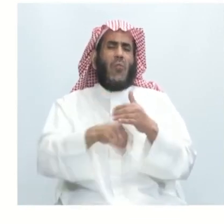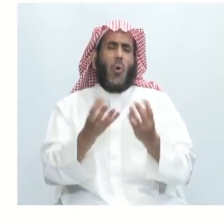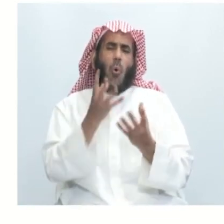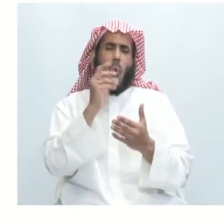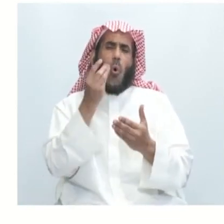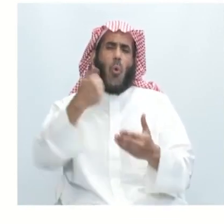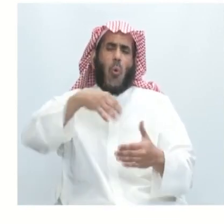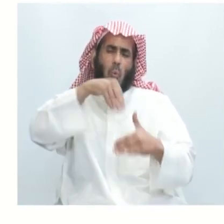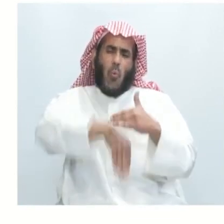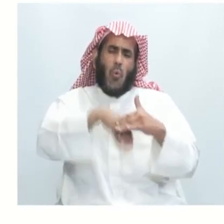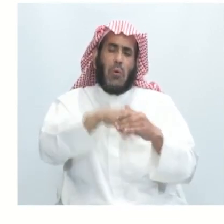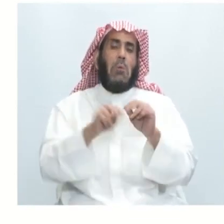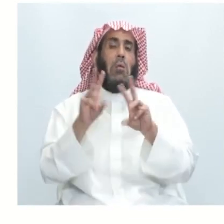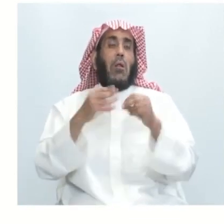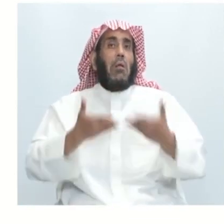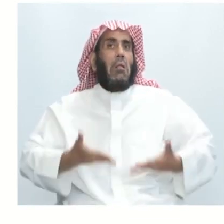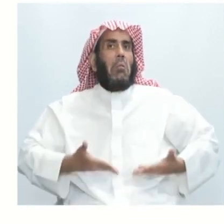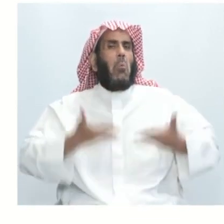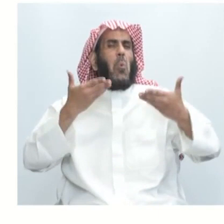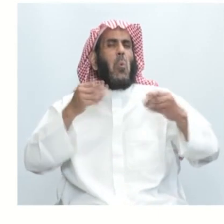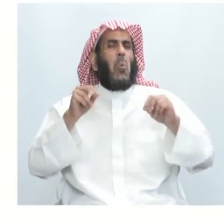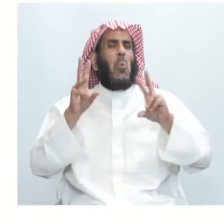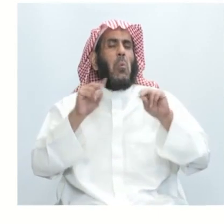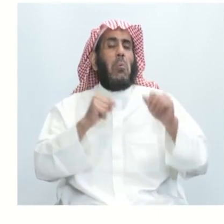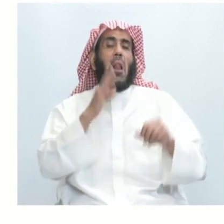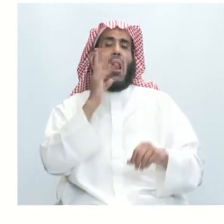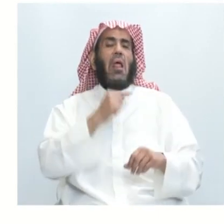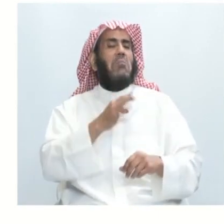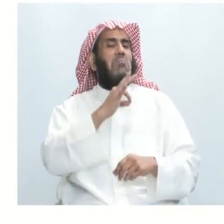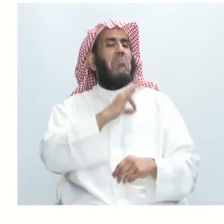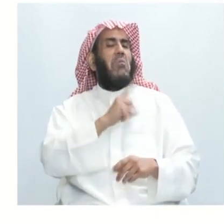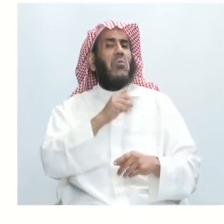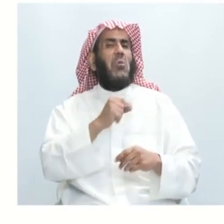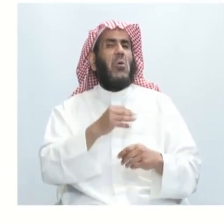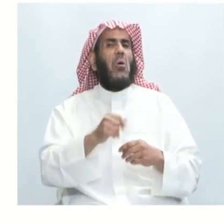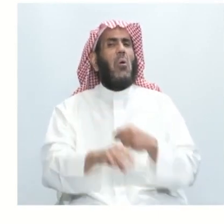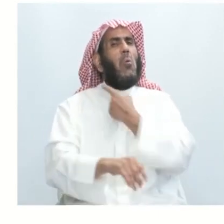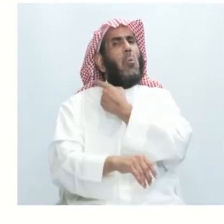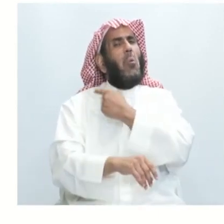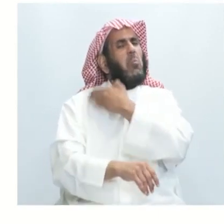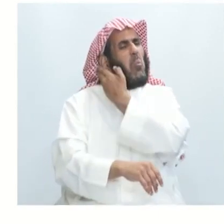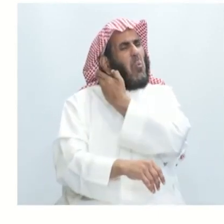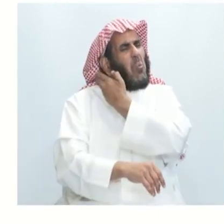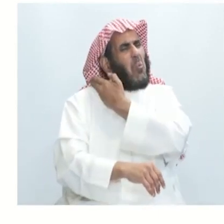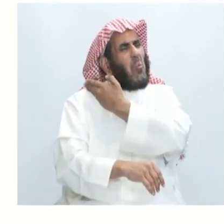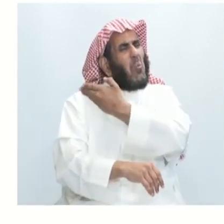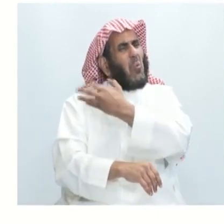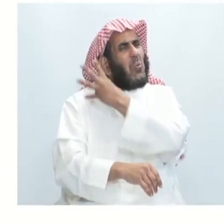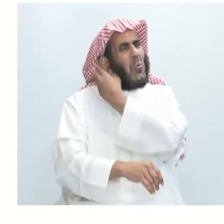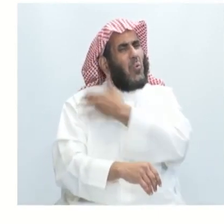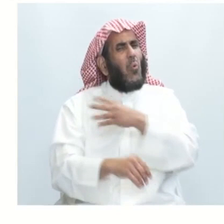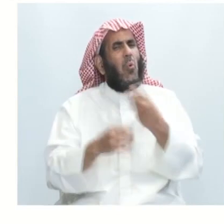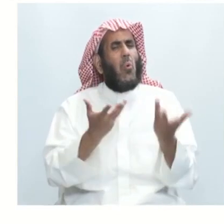اموالك كذلك التباهي والتفاخر لن ينفعك وسيبتلع اجرك وتوابك ثم رد